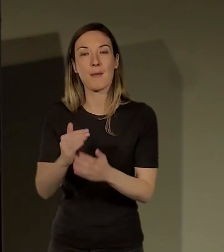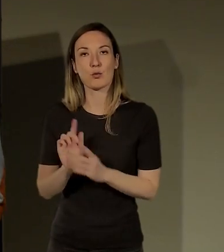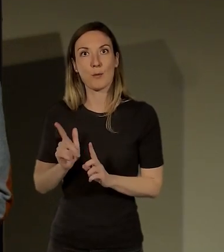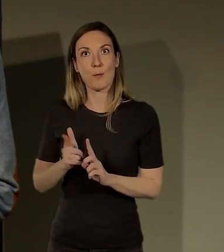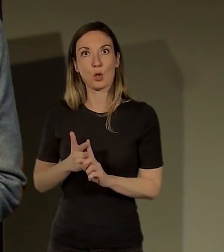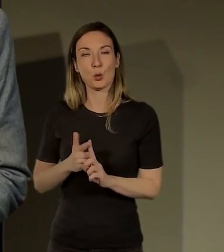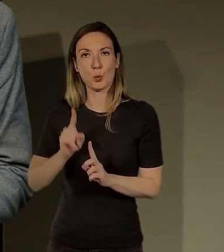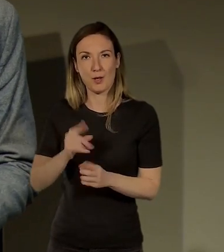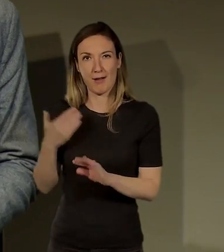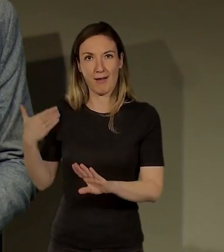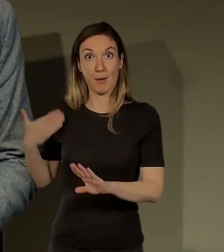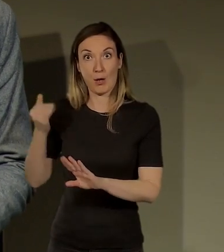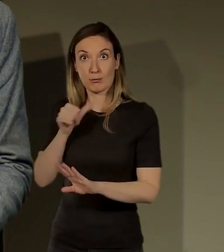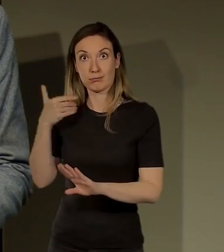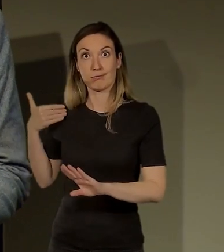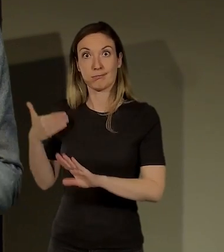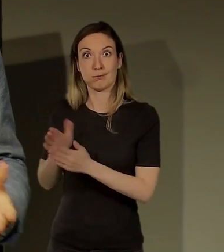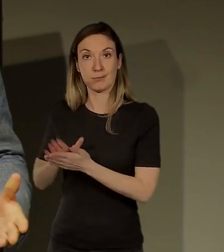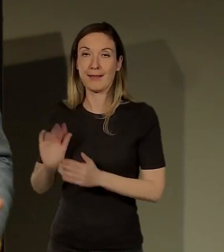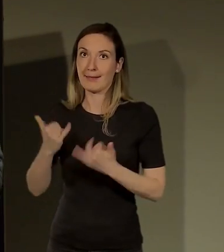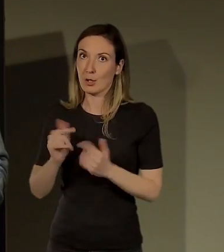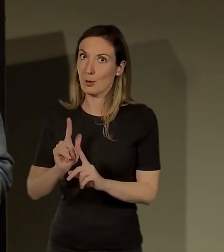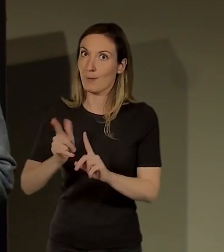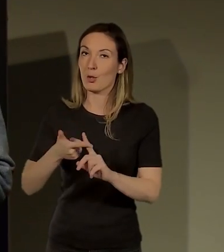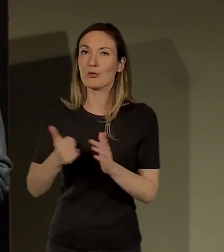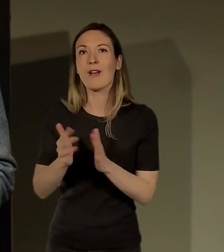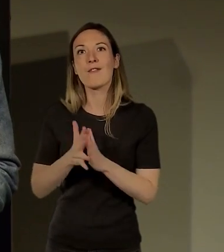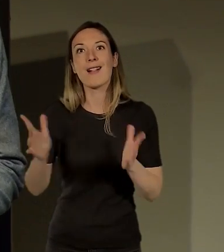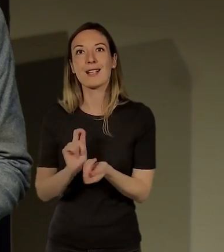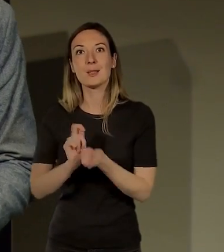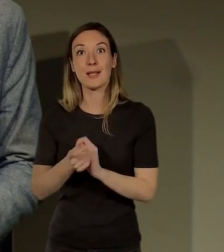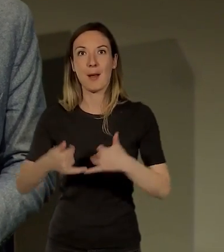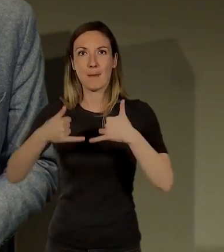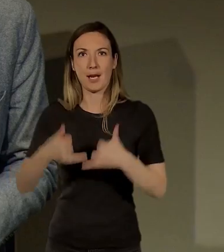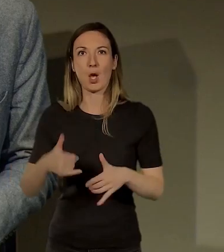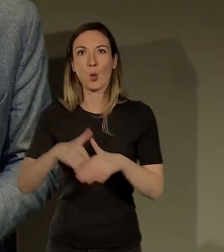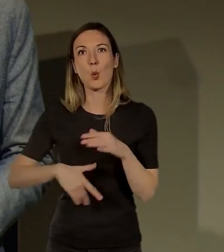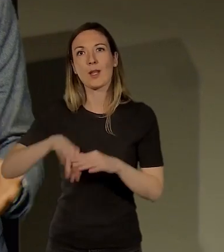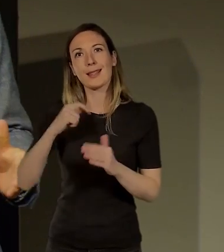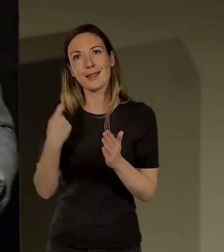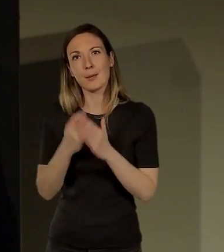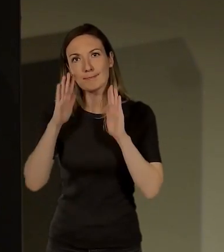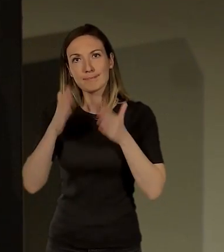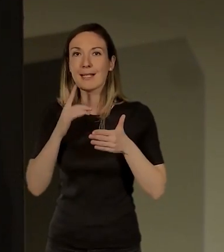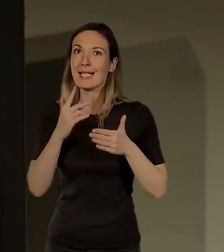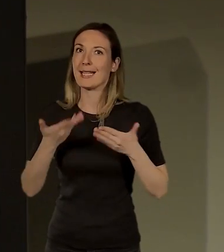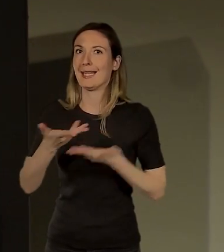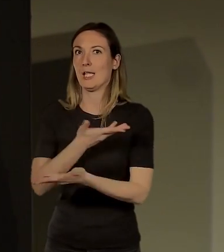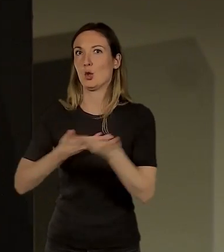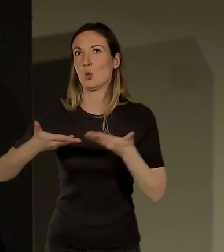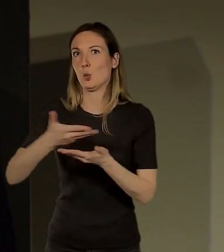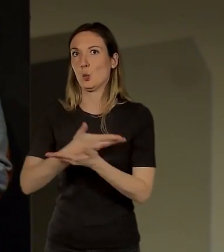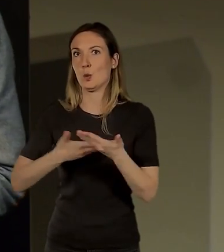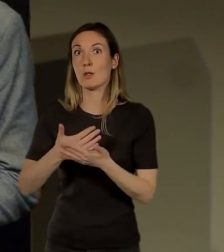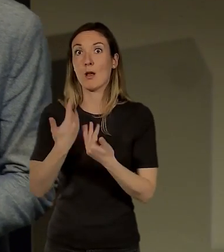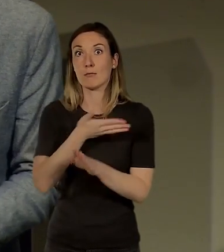změny Prahy, respektive diskuzního večera, kde probíráme důležité projekty,